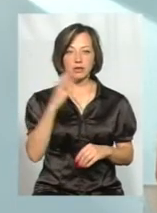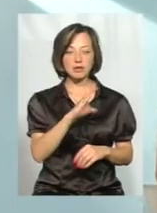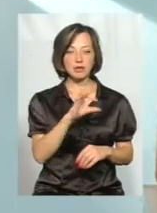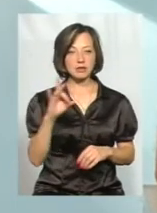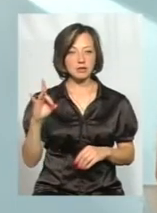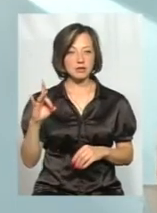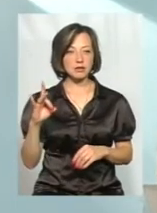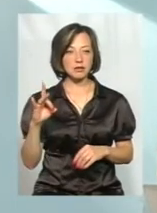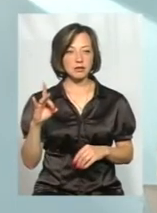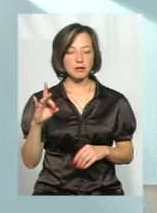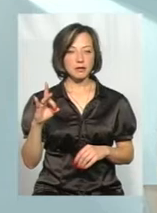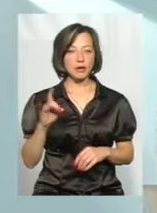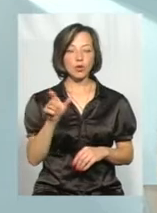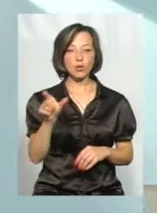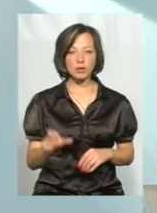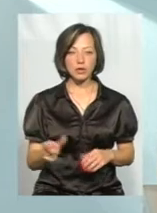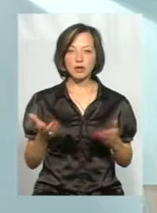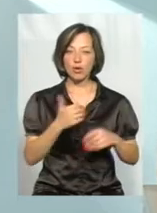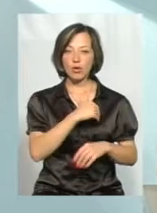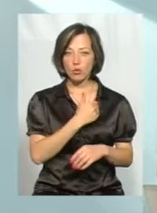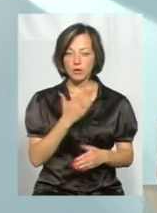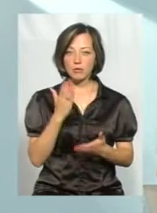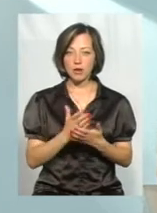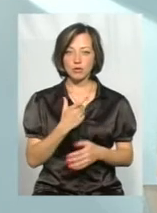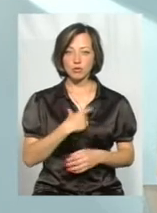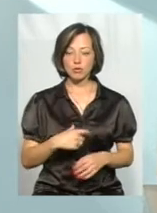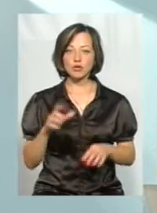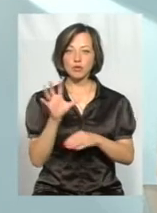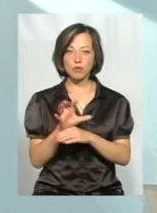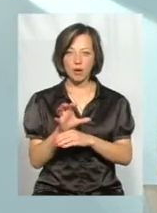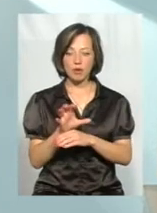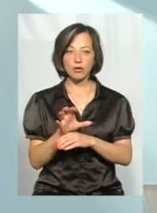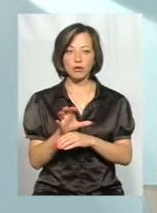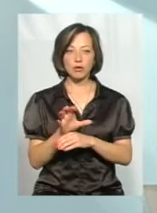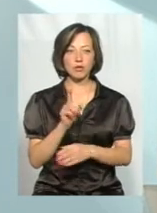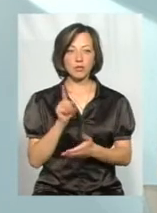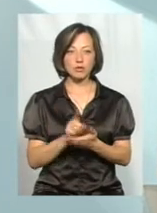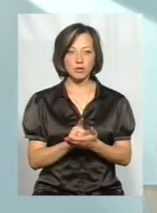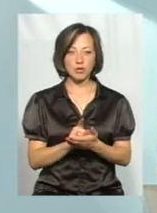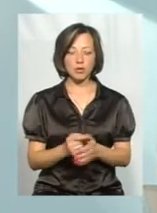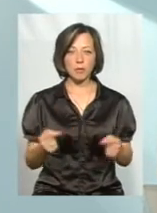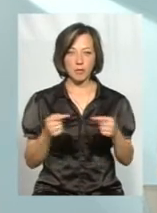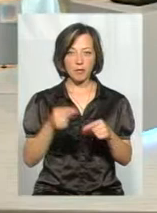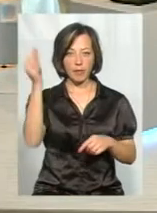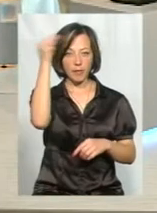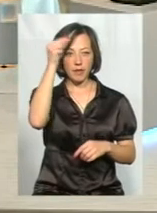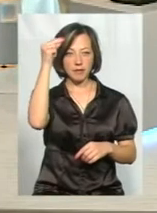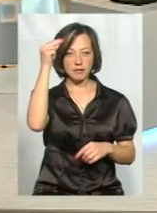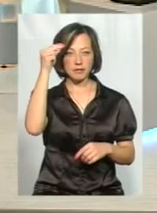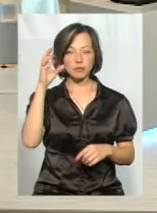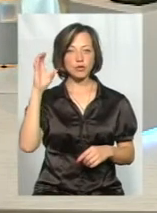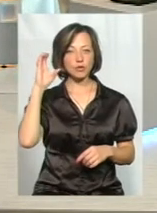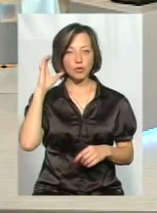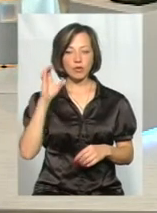Союзі та людина, яка хоче завести собі собаку, вона проходить определений курс,